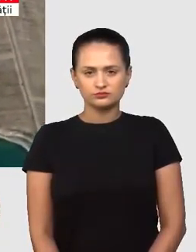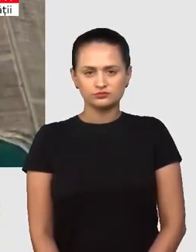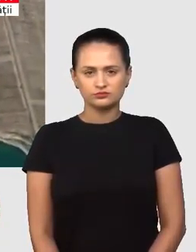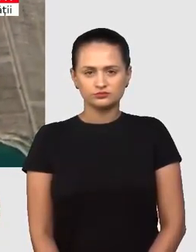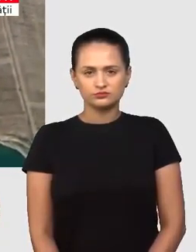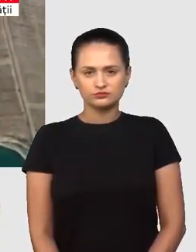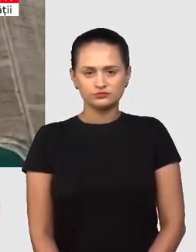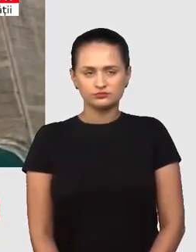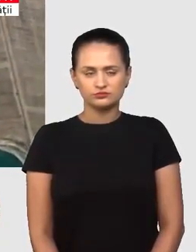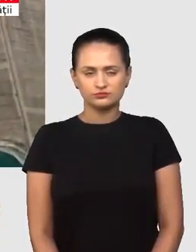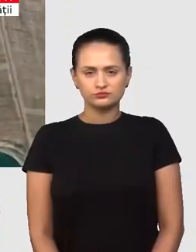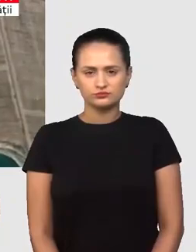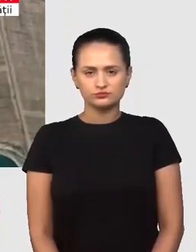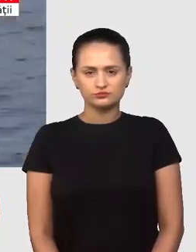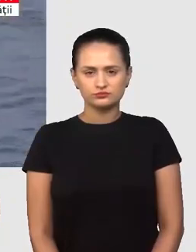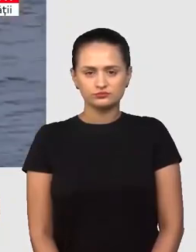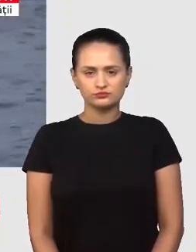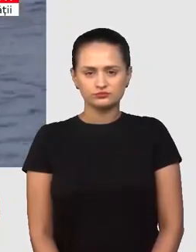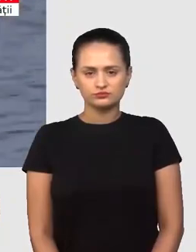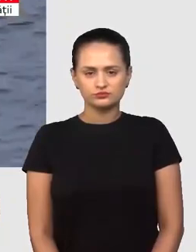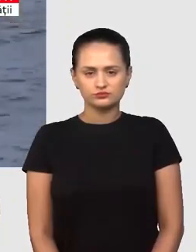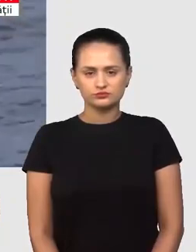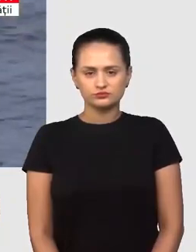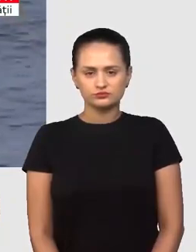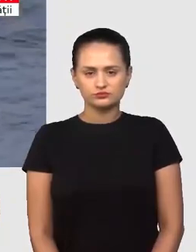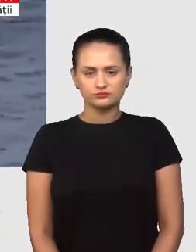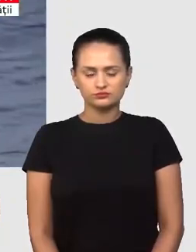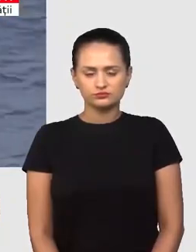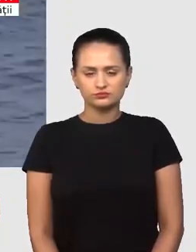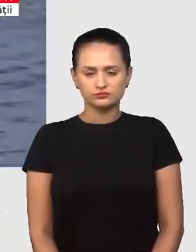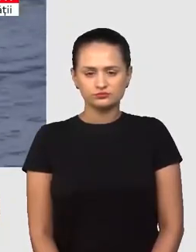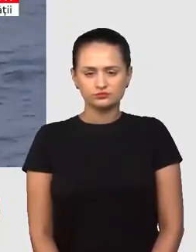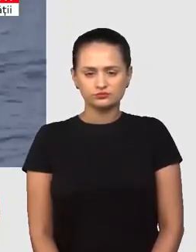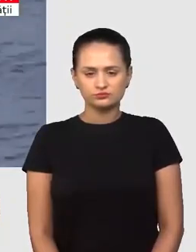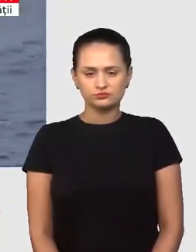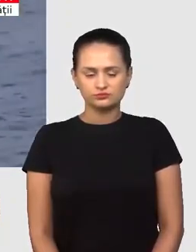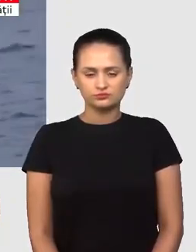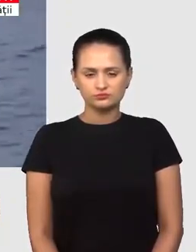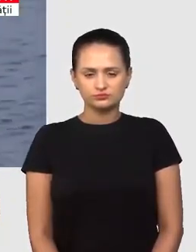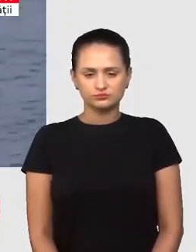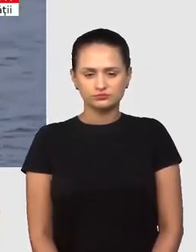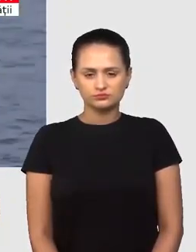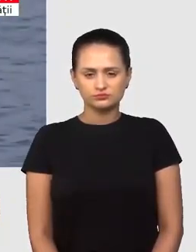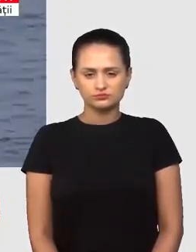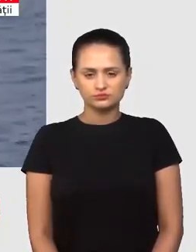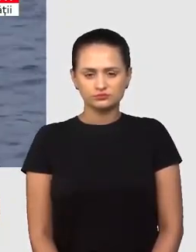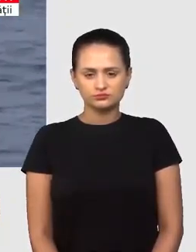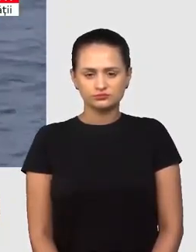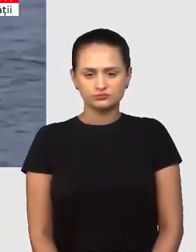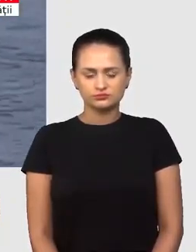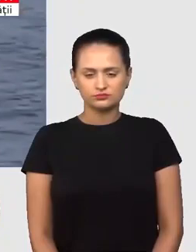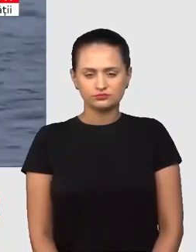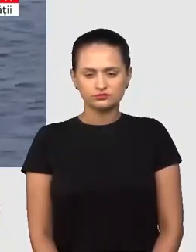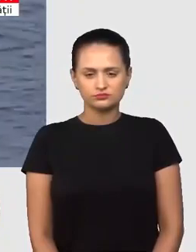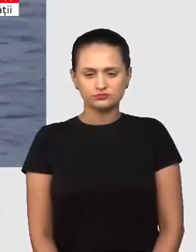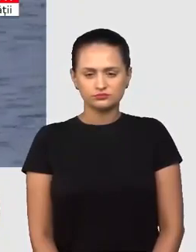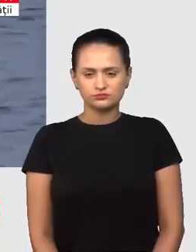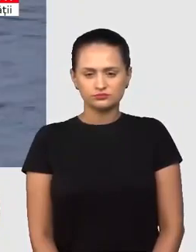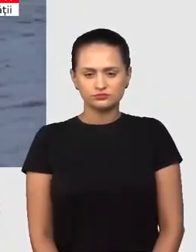au fost neutralizate în bazinul vestic al Mării Negre de către forțele navale din România, Turcia, Bulgaria